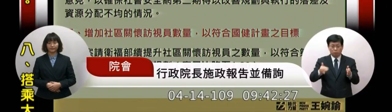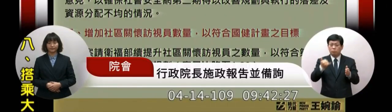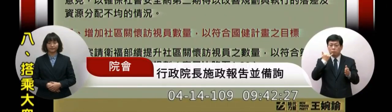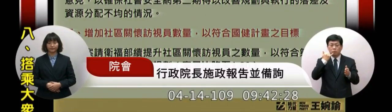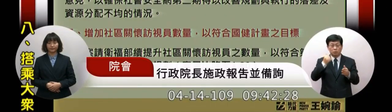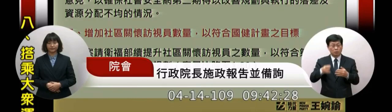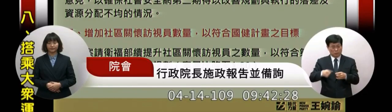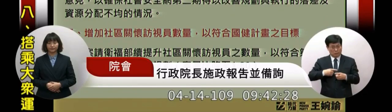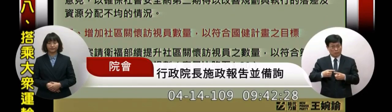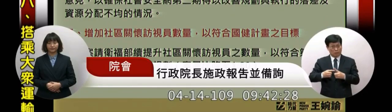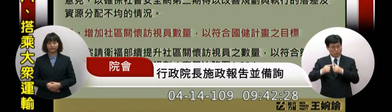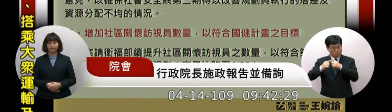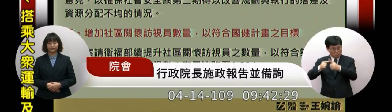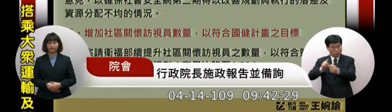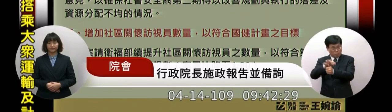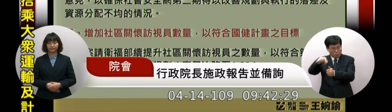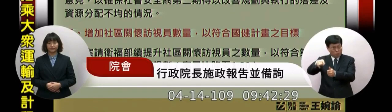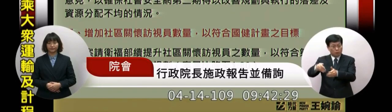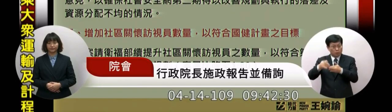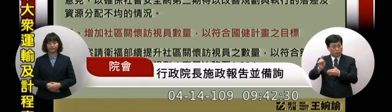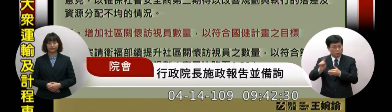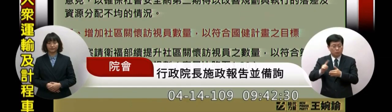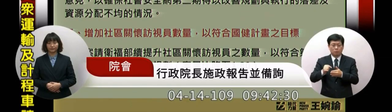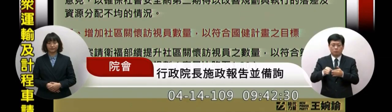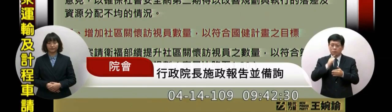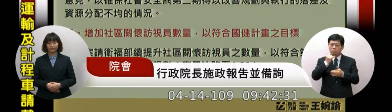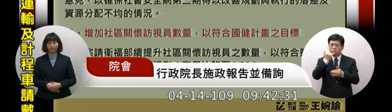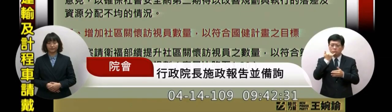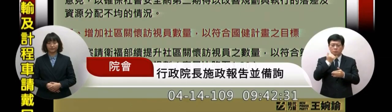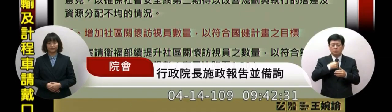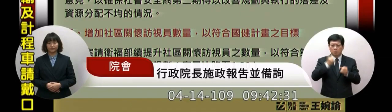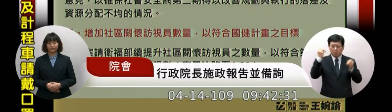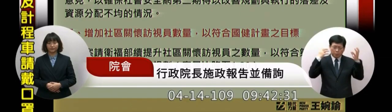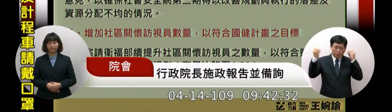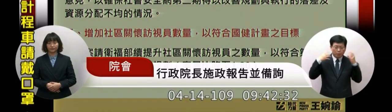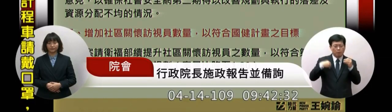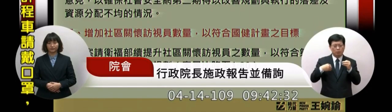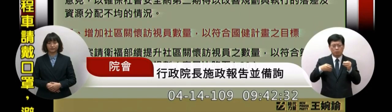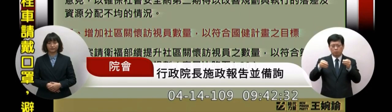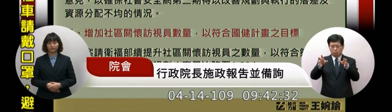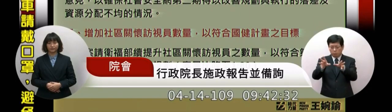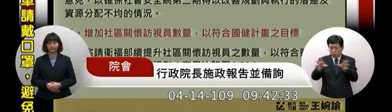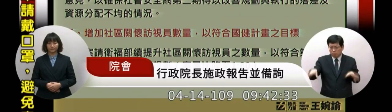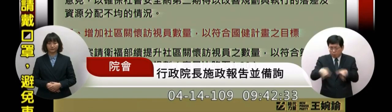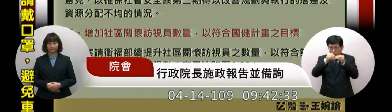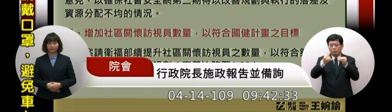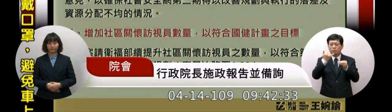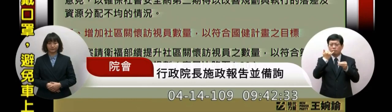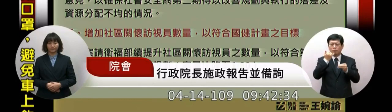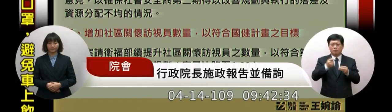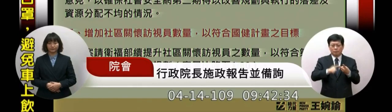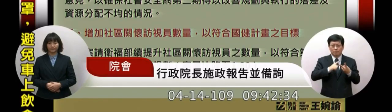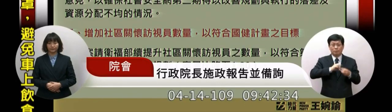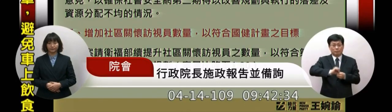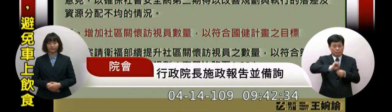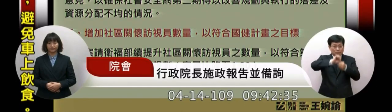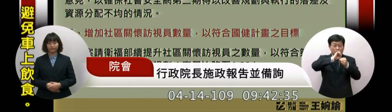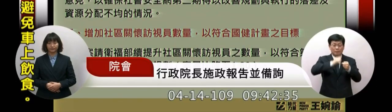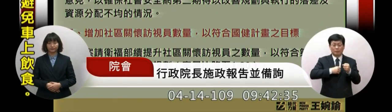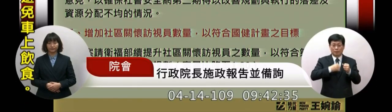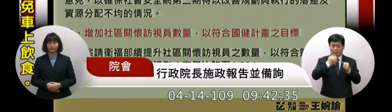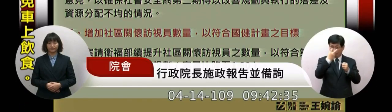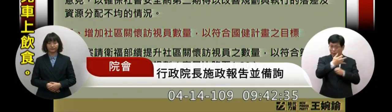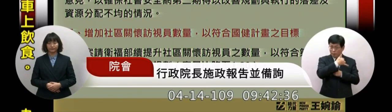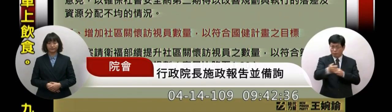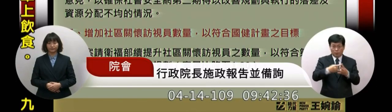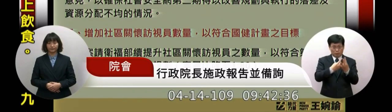线人员他们需要的是什么，然后召开这样的共识，会让各方的意见能够进来。那第二部分就是增加社区关访员的数量，以及社区